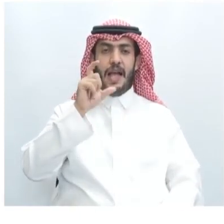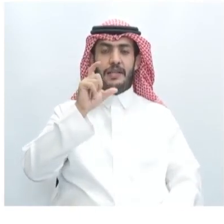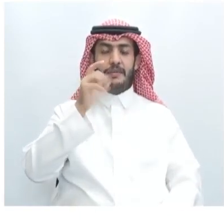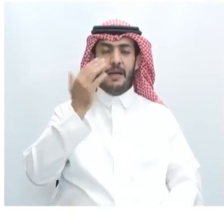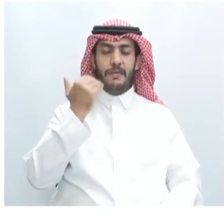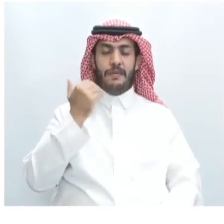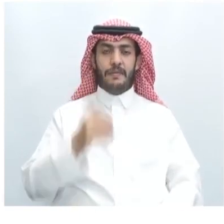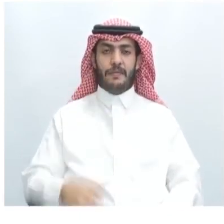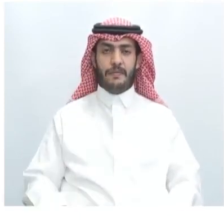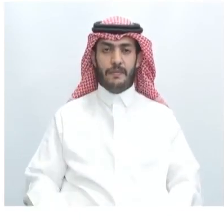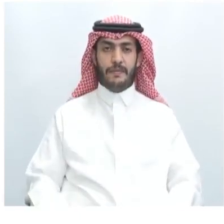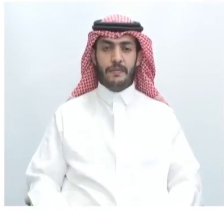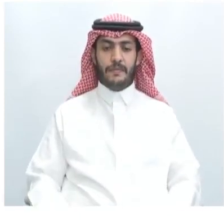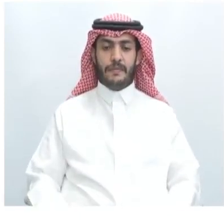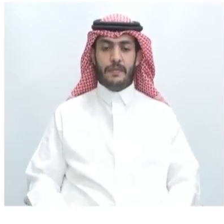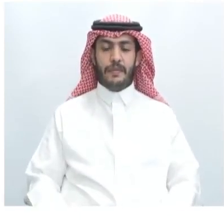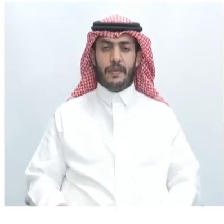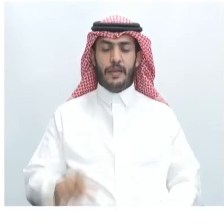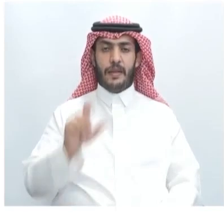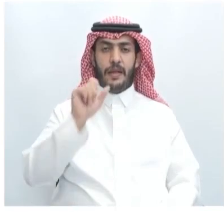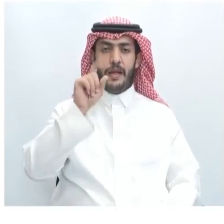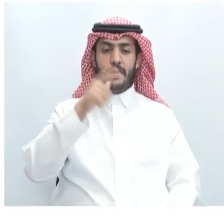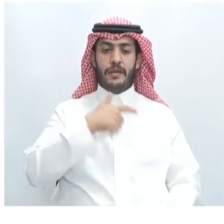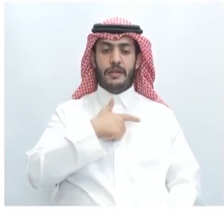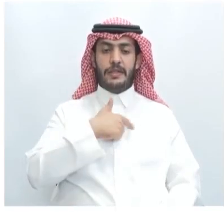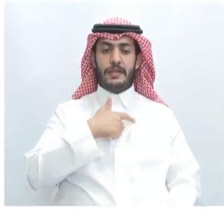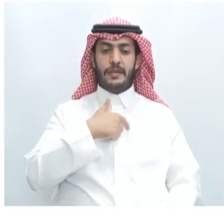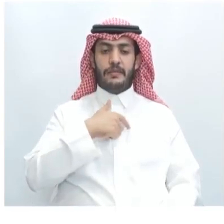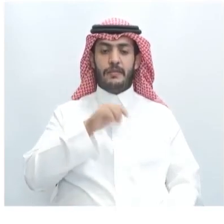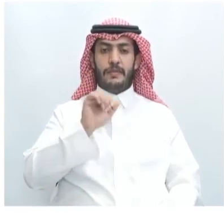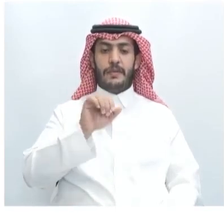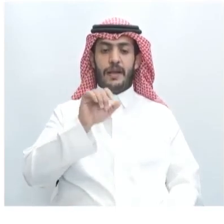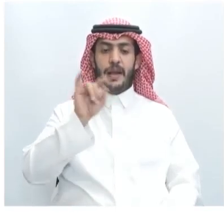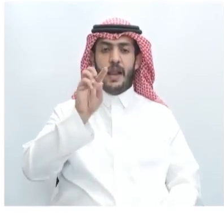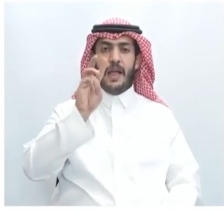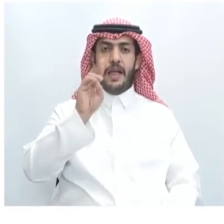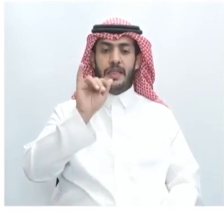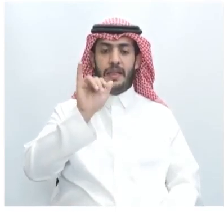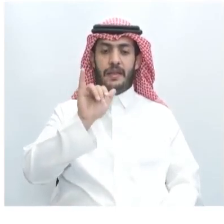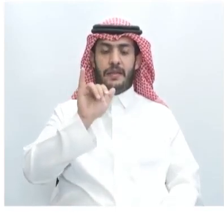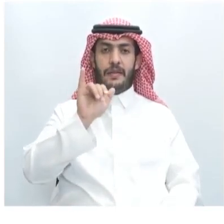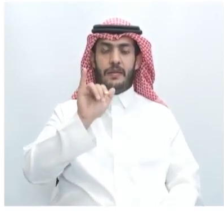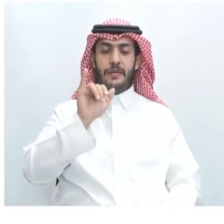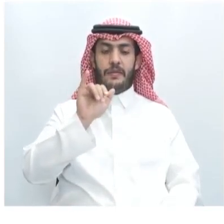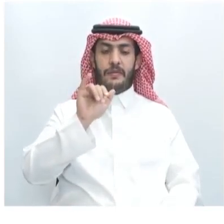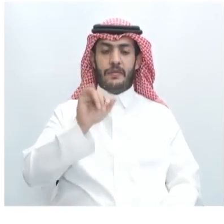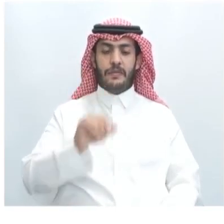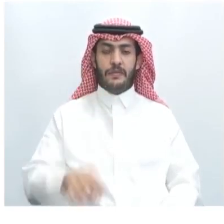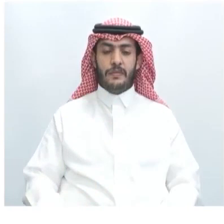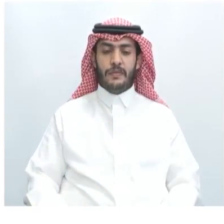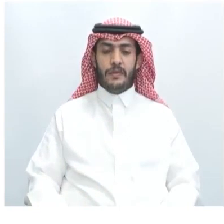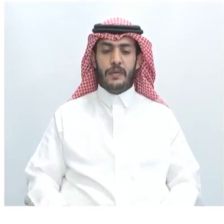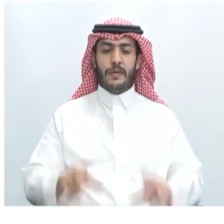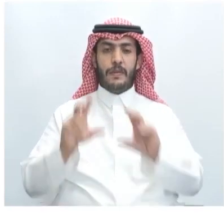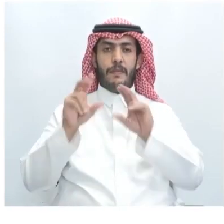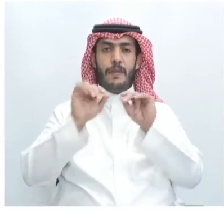اربعه مصادر المصدر الاول وهو يسمى المصدر الاثري مصادر الاثريه مثل